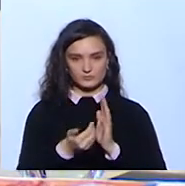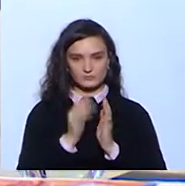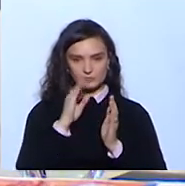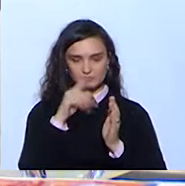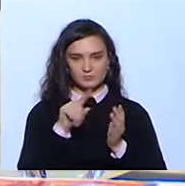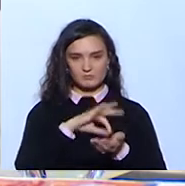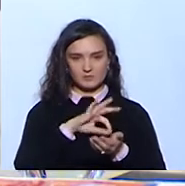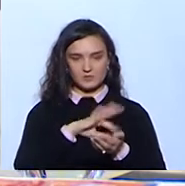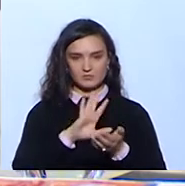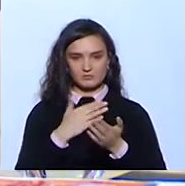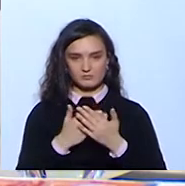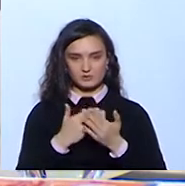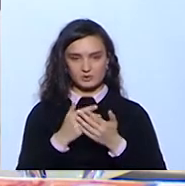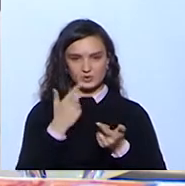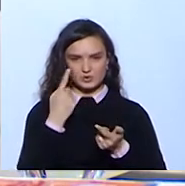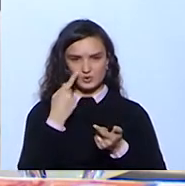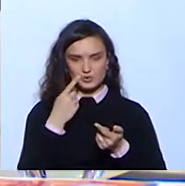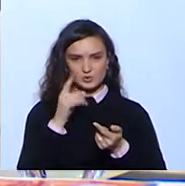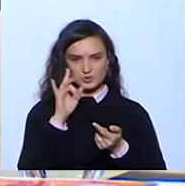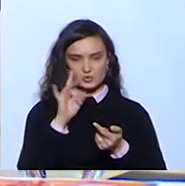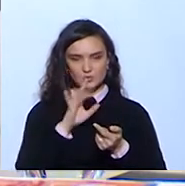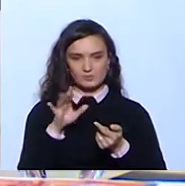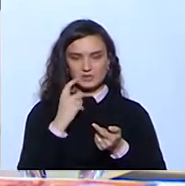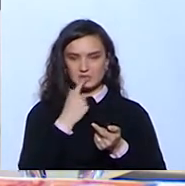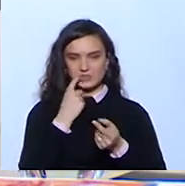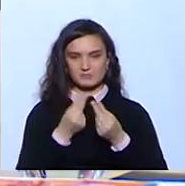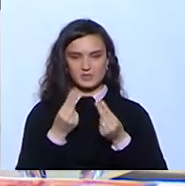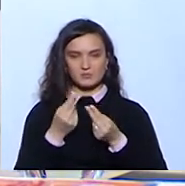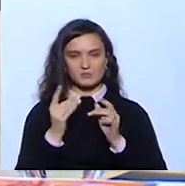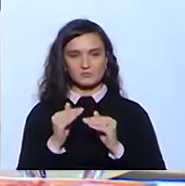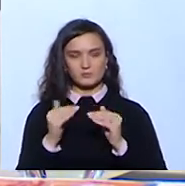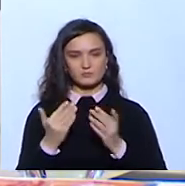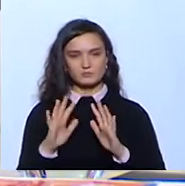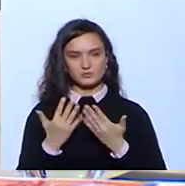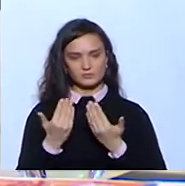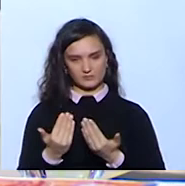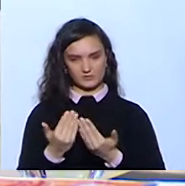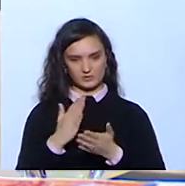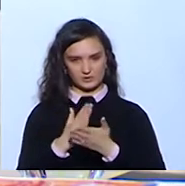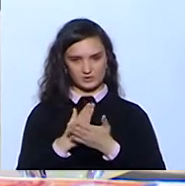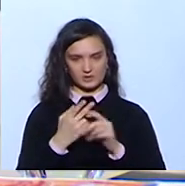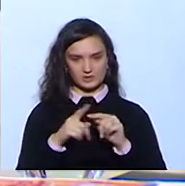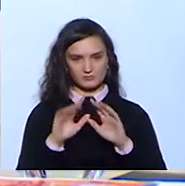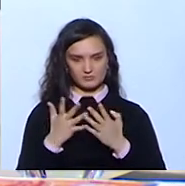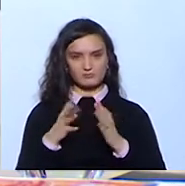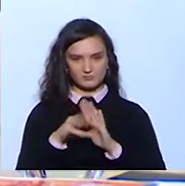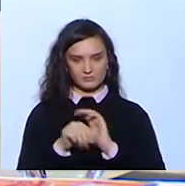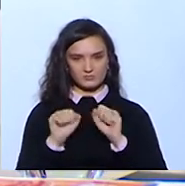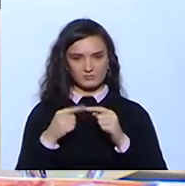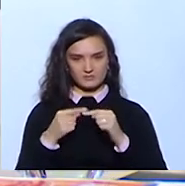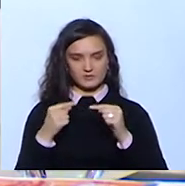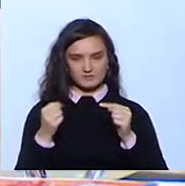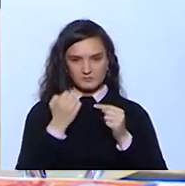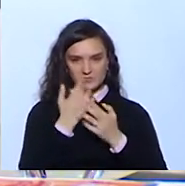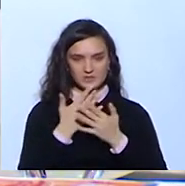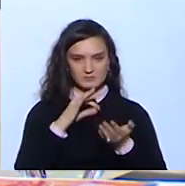არ გამოიყენოთ მაგალითად ცნობილი გრძილების სათამაშო, რომელიც უფრო ჩვილების შემთხვევაშია განკუთვნილი. ამ შემთხვევაში შეიძლება სხვადასხვა